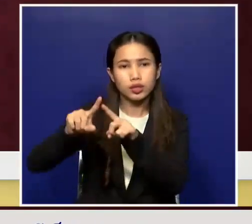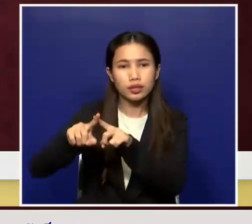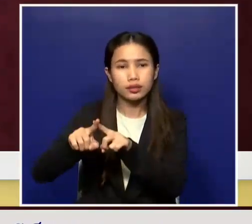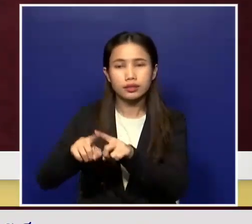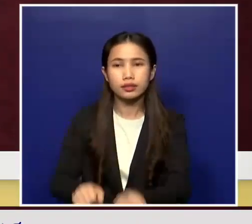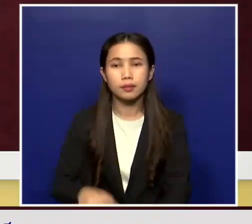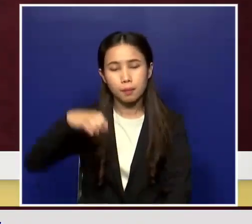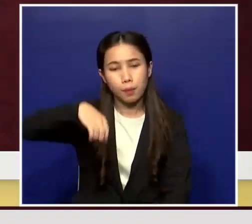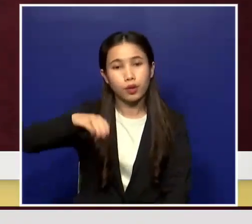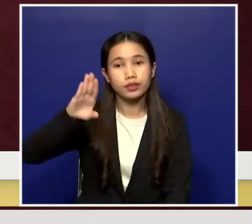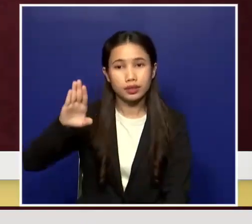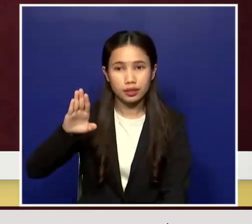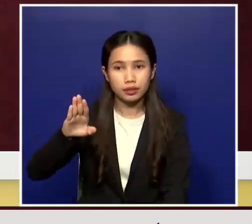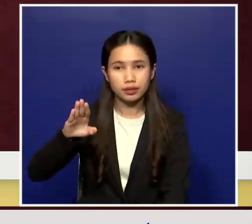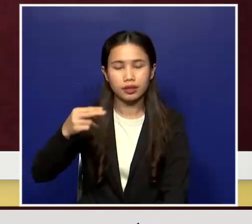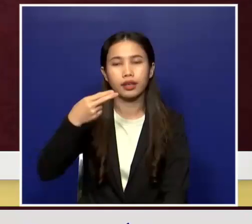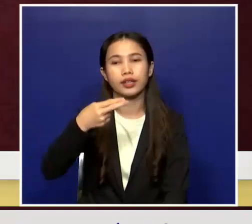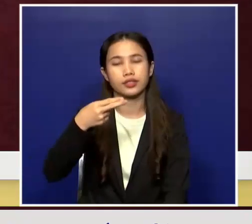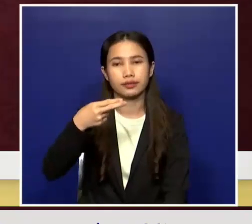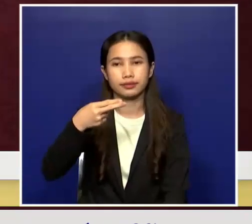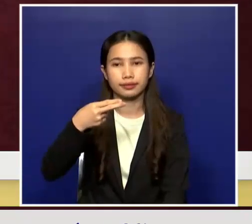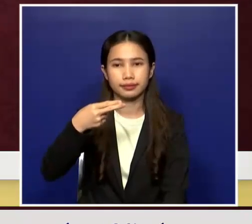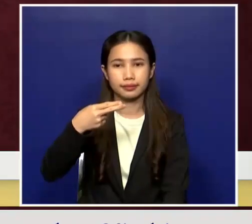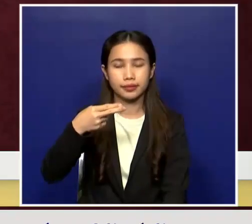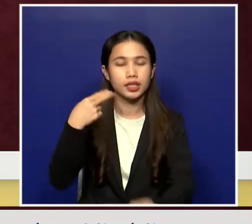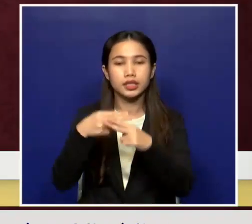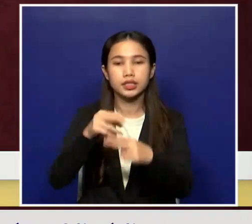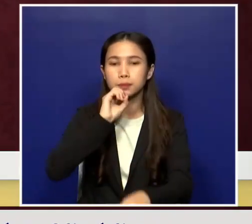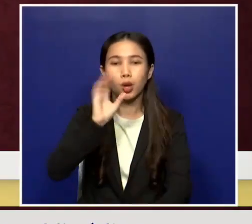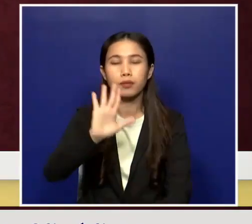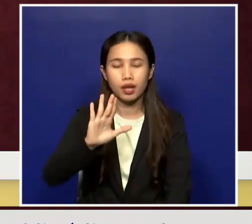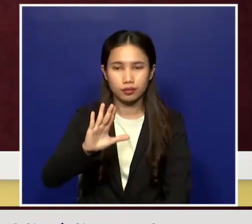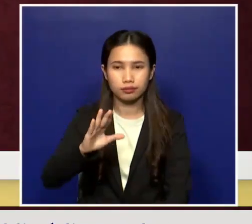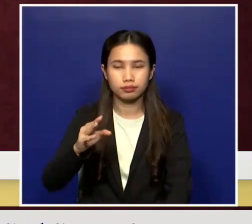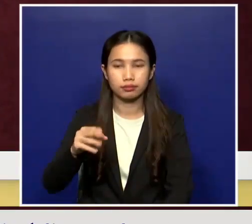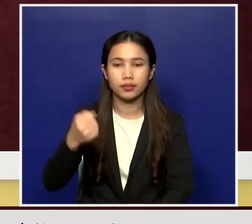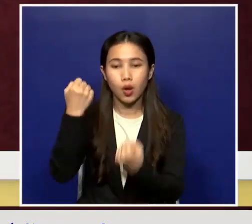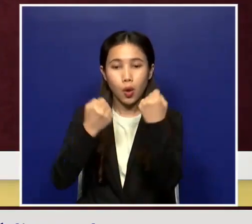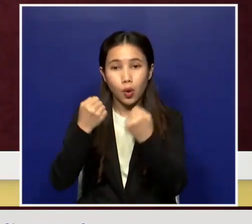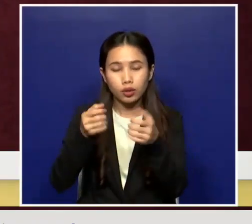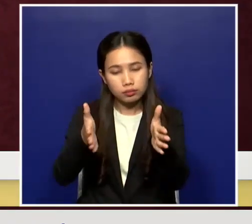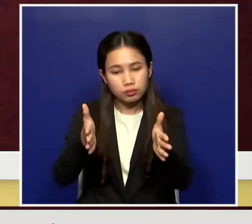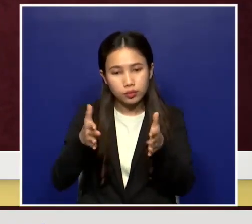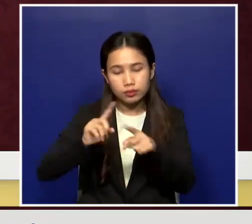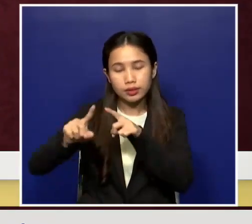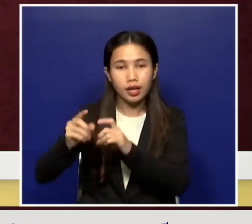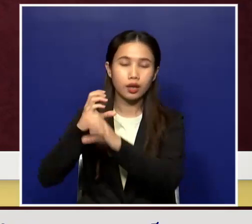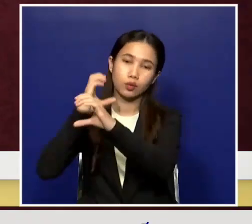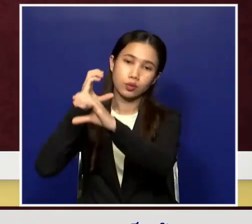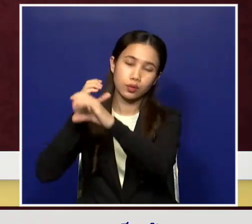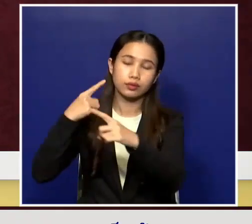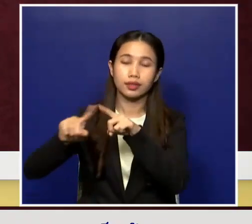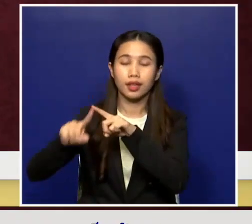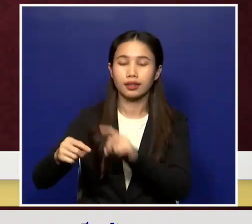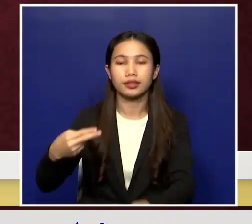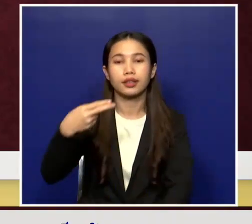บริษัทที่ยี่ห้อ H ไม่ให้เอ่ยชื่อนะรถยี่ห้อ H นะรถบรรทุกรถบัสยี่ห้อ H นำหน้านะ